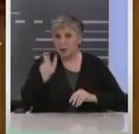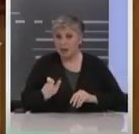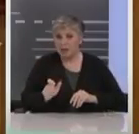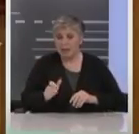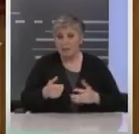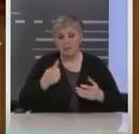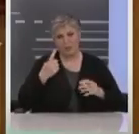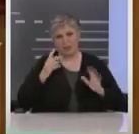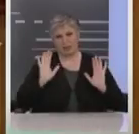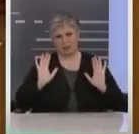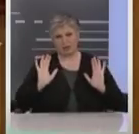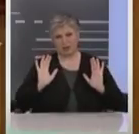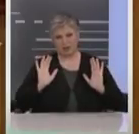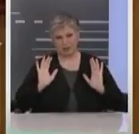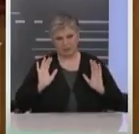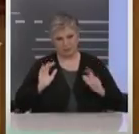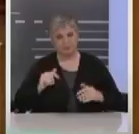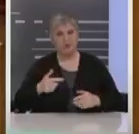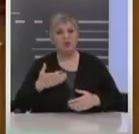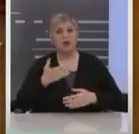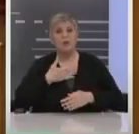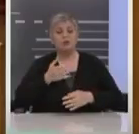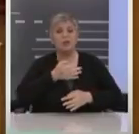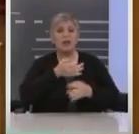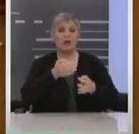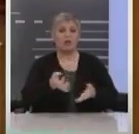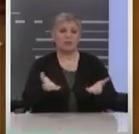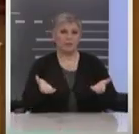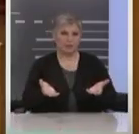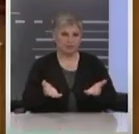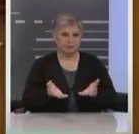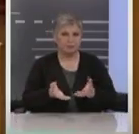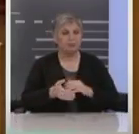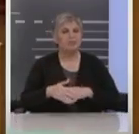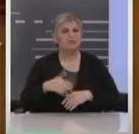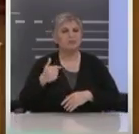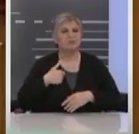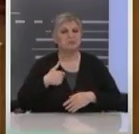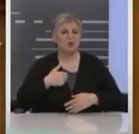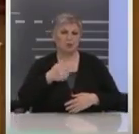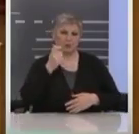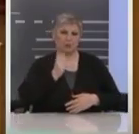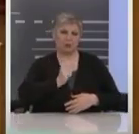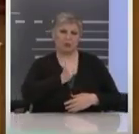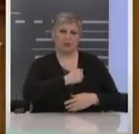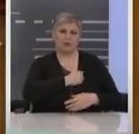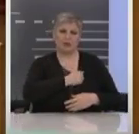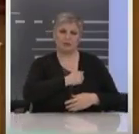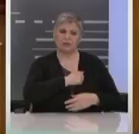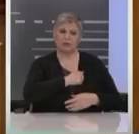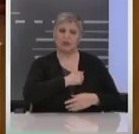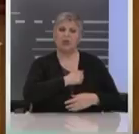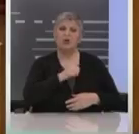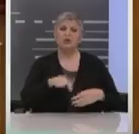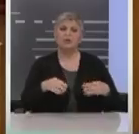Θέλω λοιπόν να πω, κυρίες και κύριοι συνάδελφοι, ότι κατά την εκτίμησή μου αυτή η